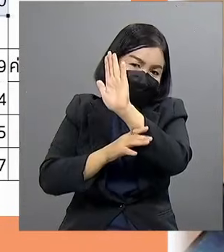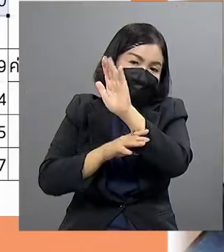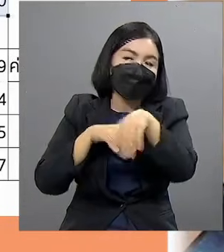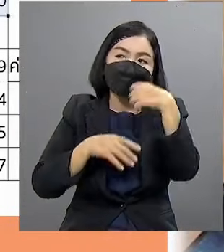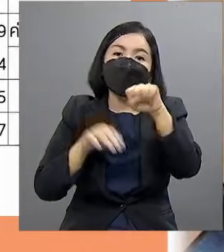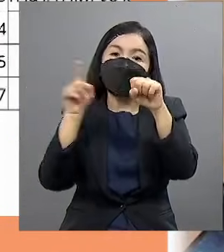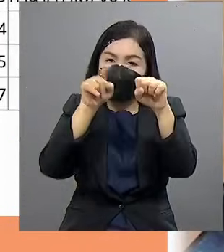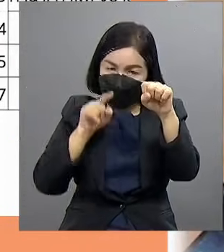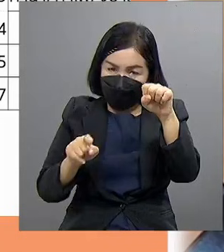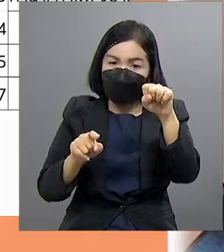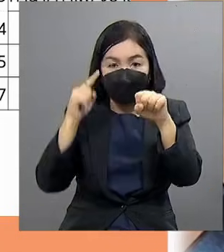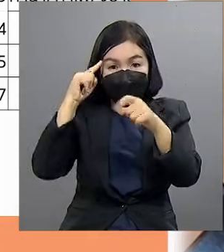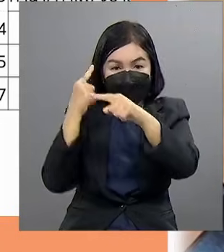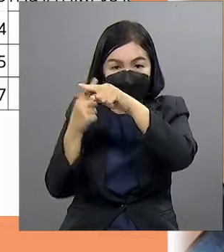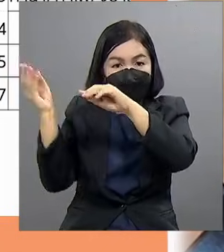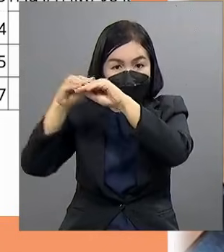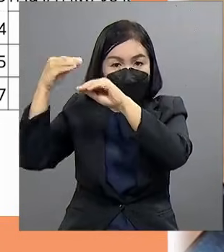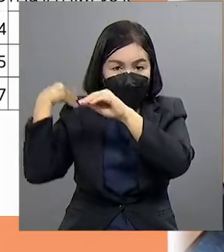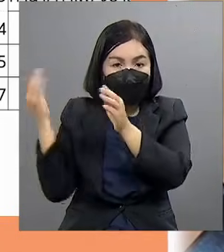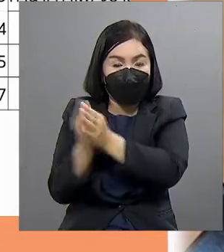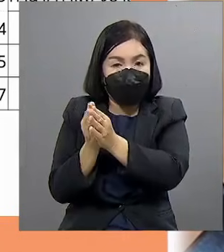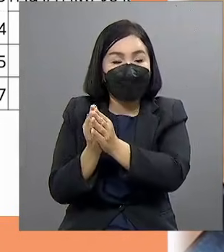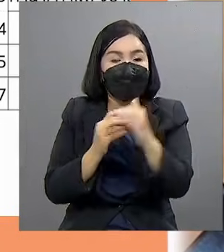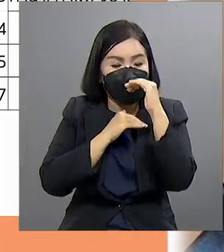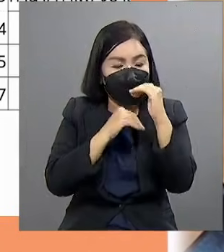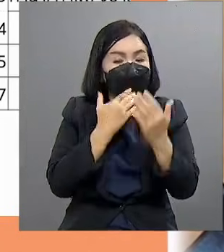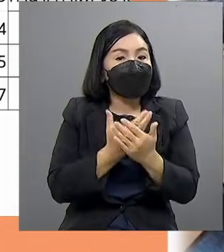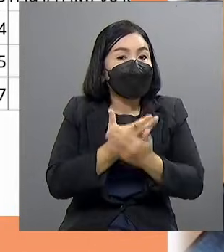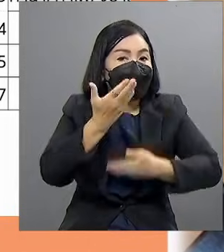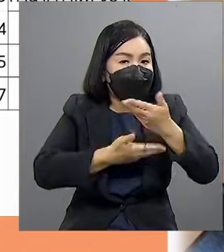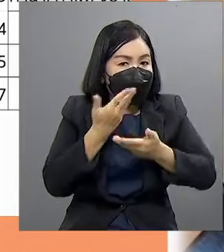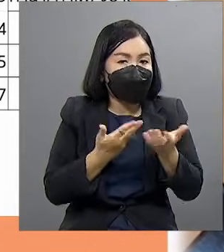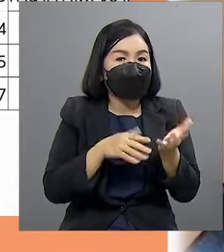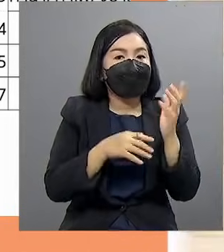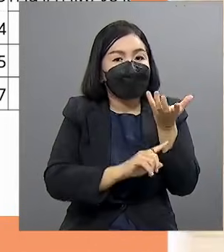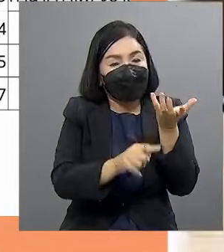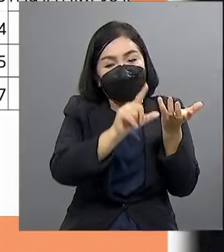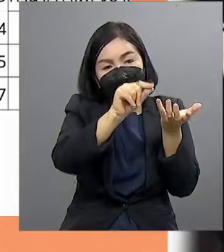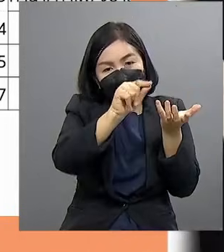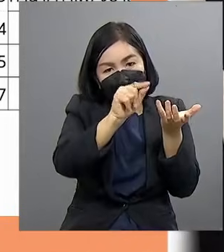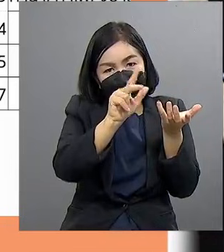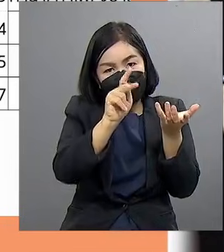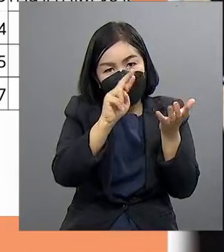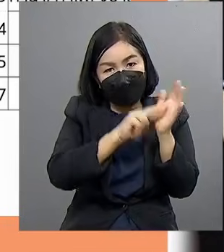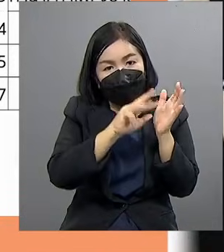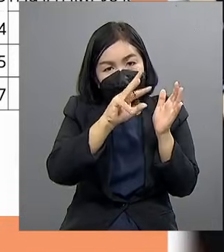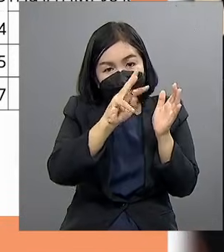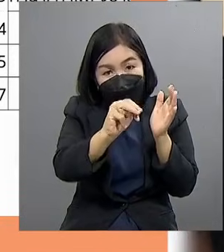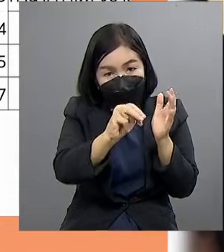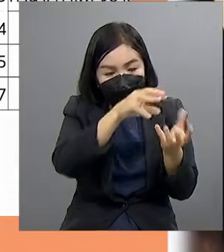ไปสูตรนี้นะครับถ้าเราปั้นก้อนละ20กรัมนะครับก็จะได้ประมาณ35ก้อนแต่ถ้าเกิดปั้